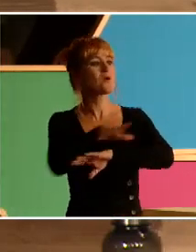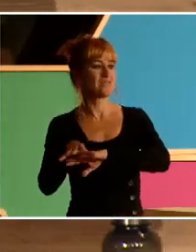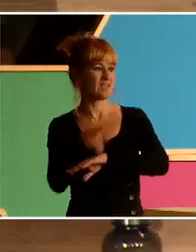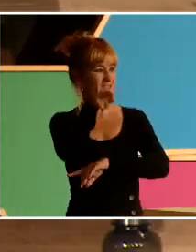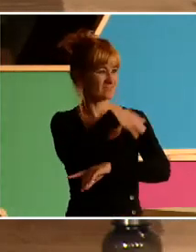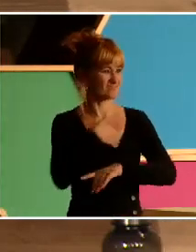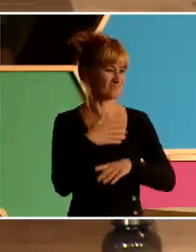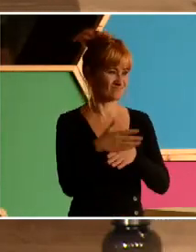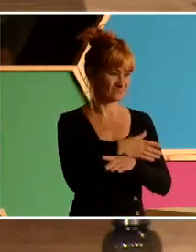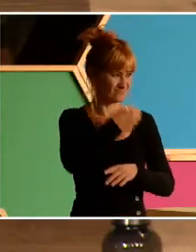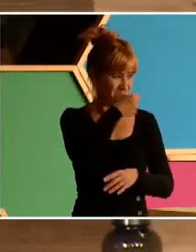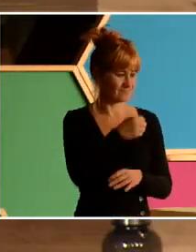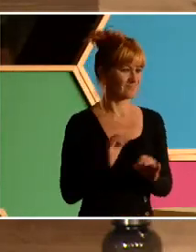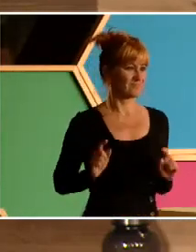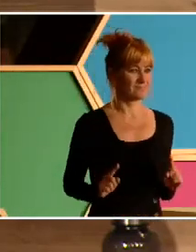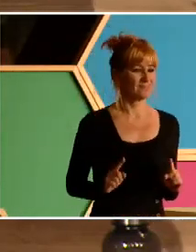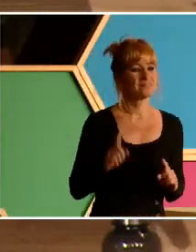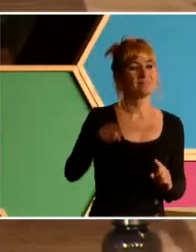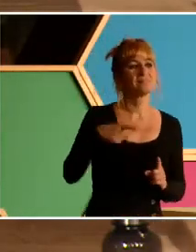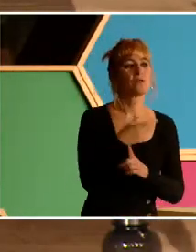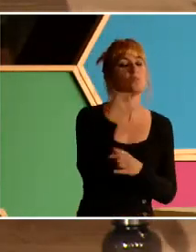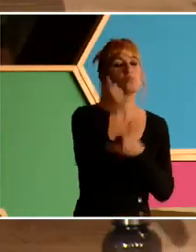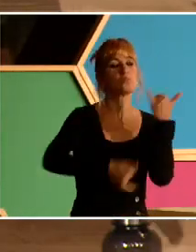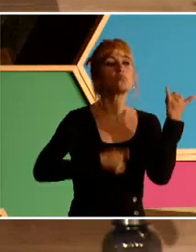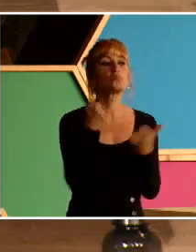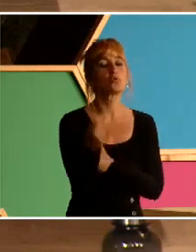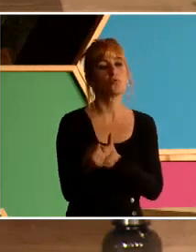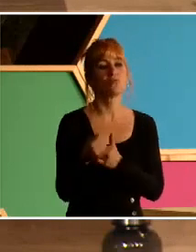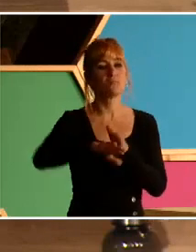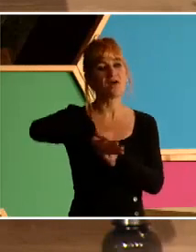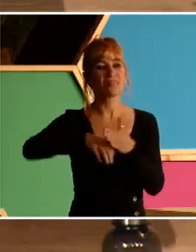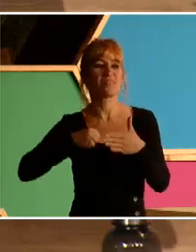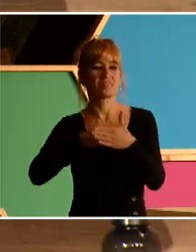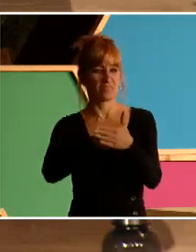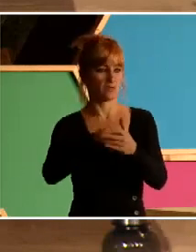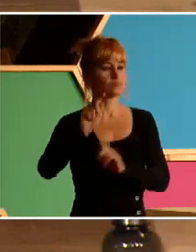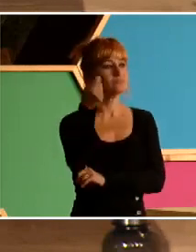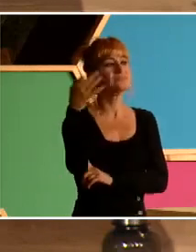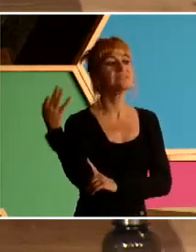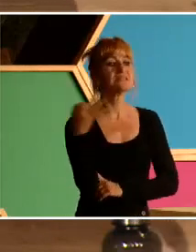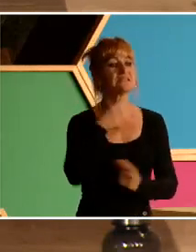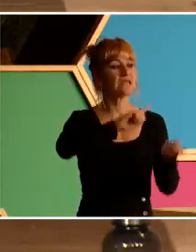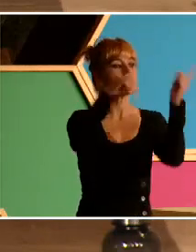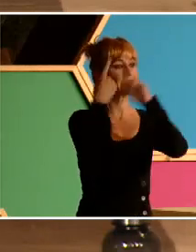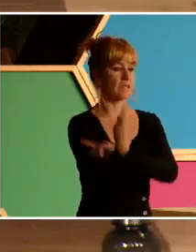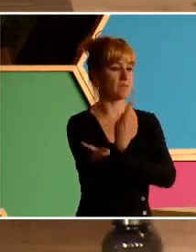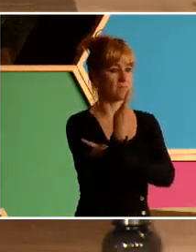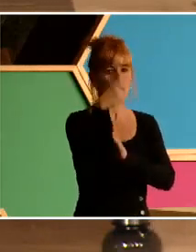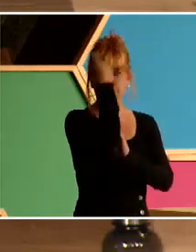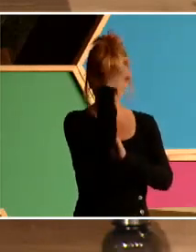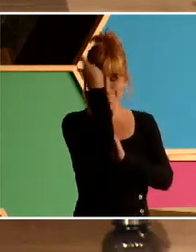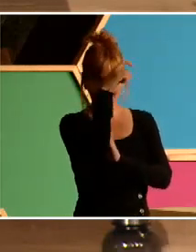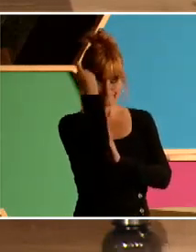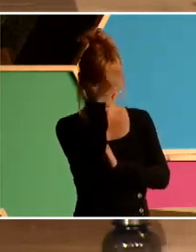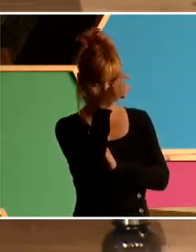Partit Socialista. I un dels problemes també de l'extrema dreta és que l'extrema dreta ha aconseguit canviar el marc mental, el marc de